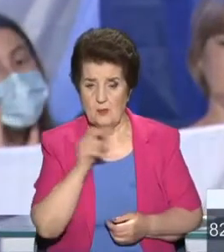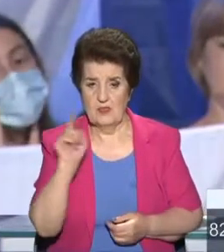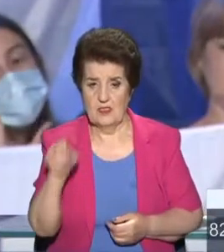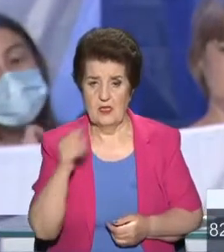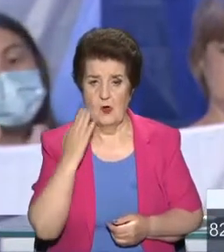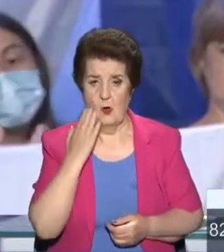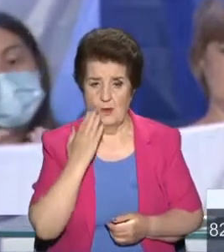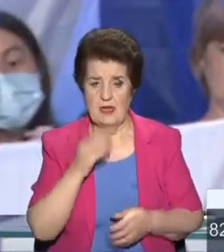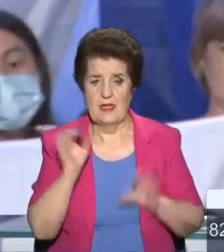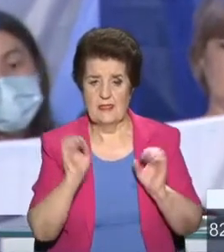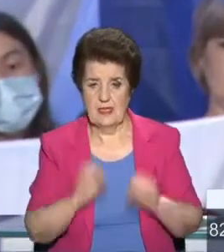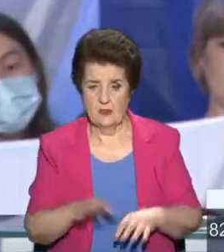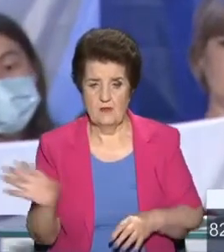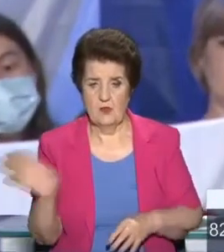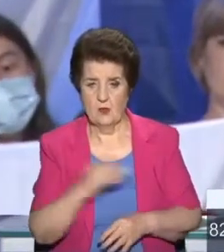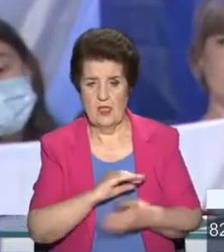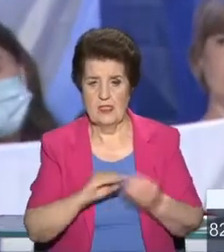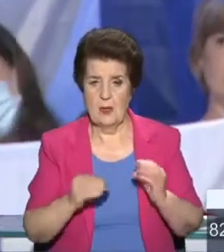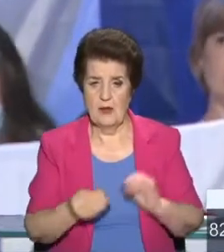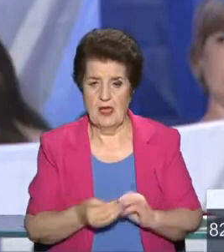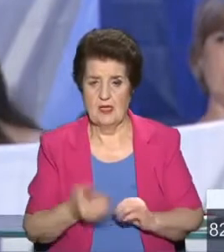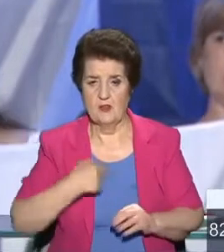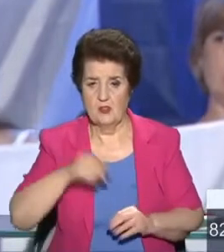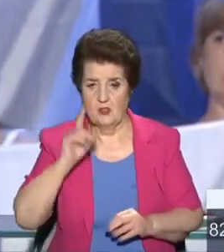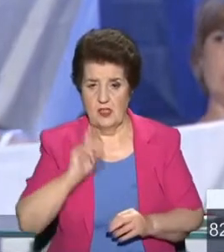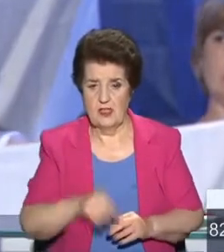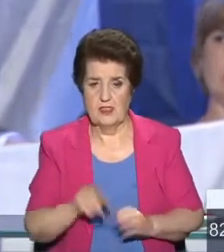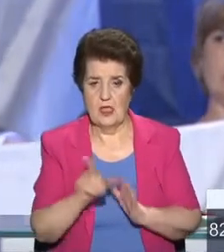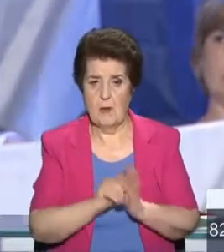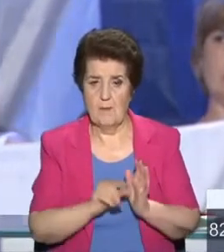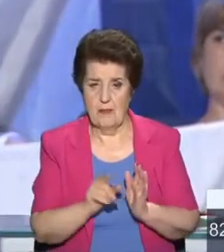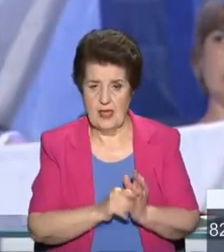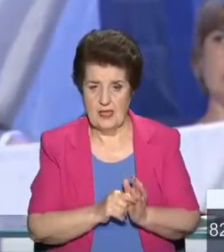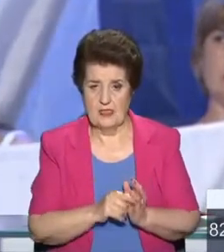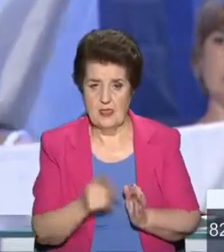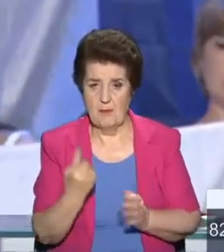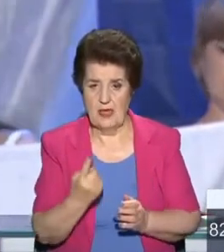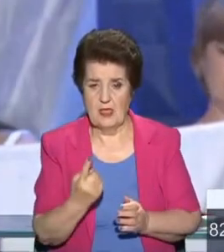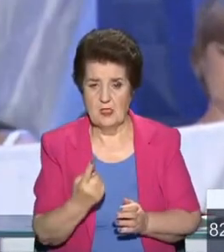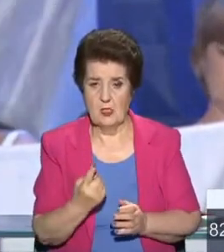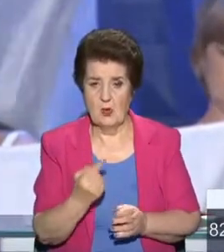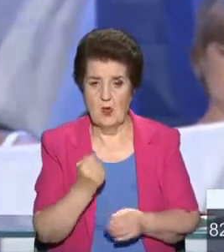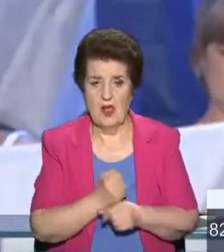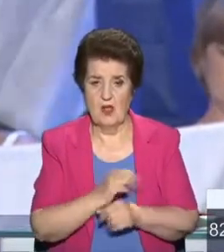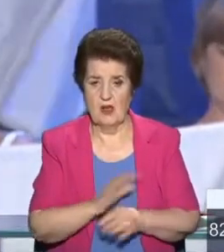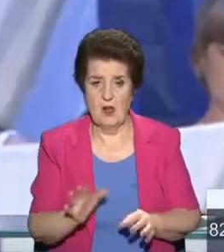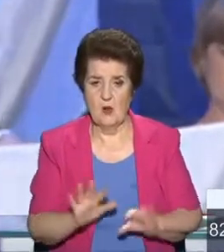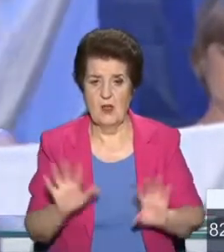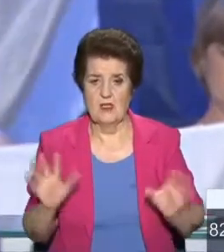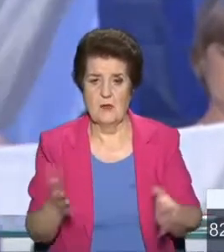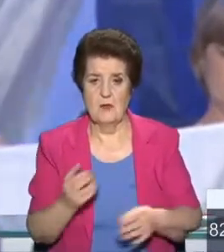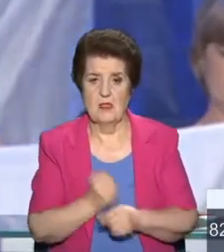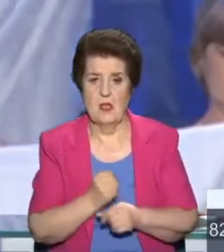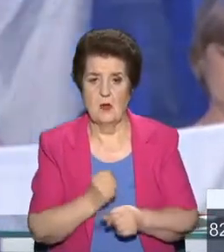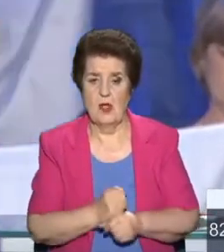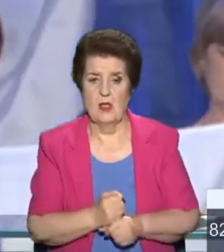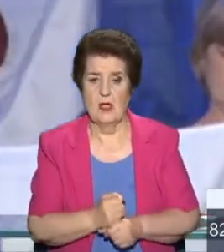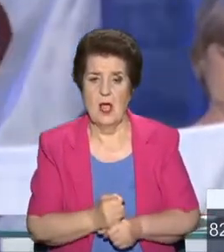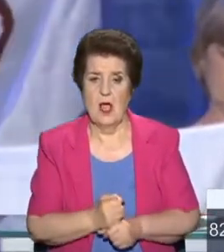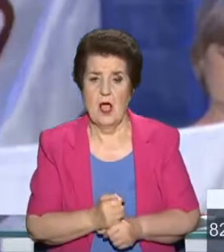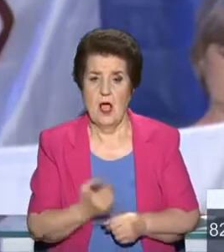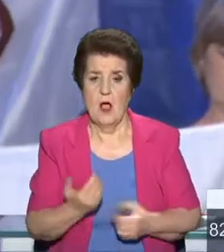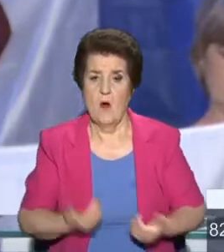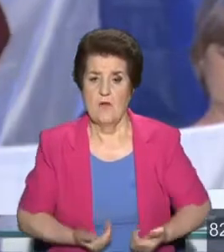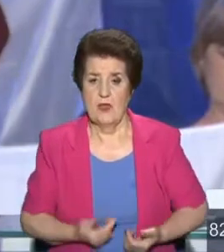se rezolvă toate problemele Știați că în România pensia pentru o persoană care am muncit deloc de Vream sunt important am muncit deloc O viață